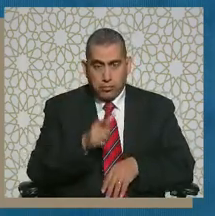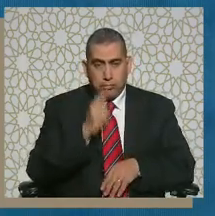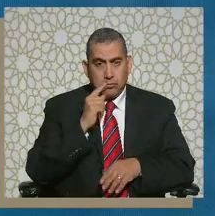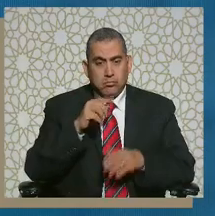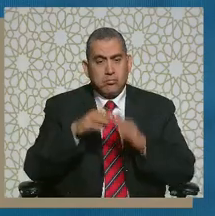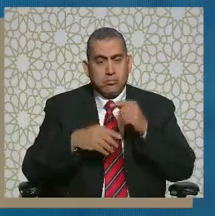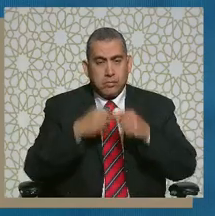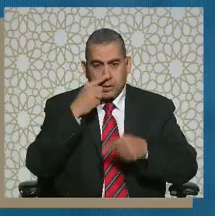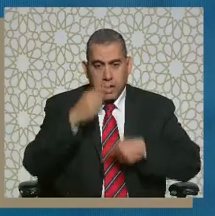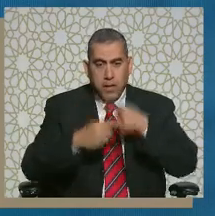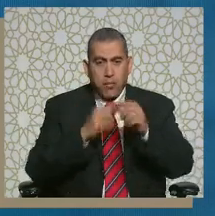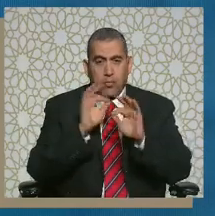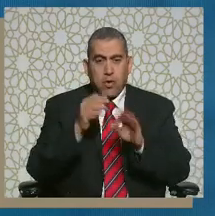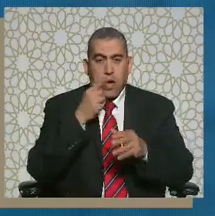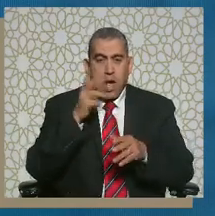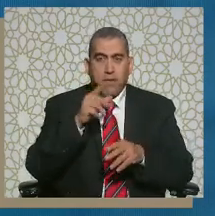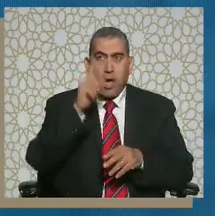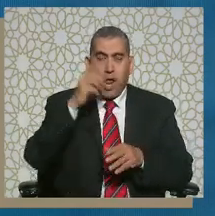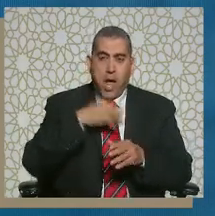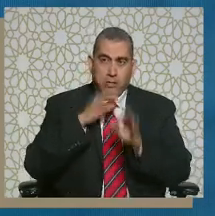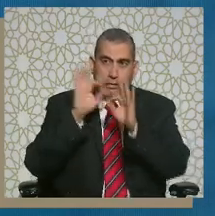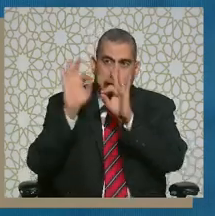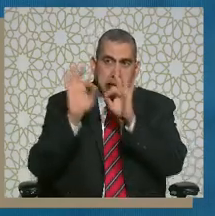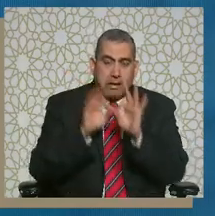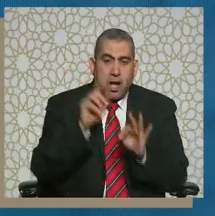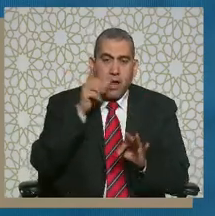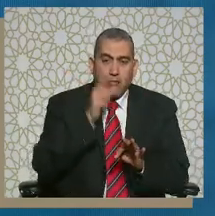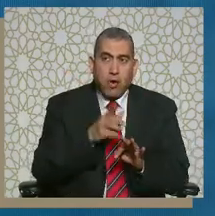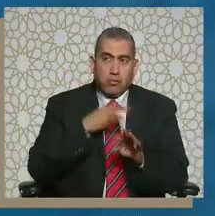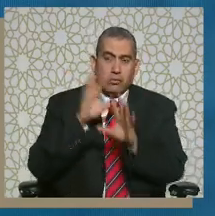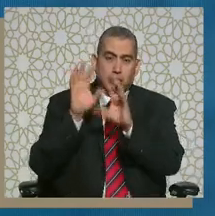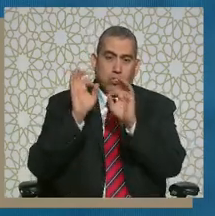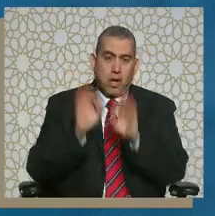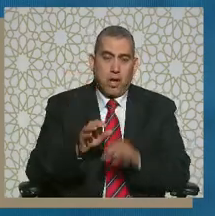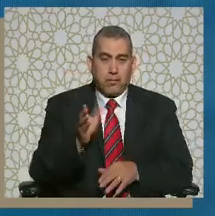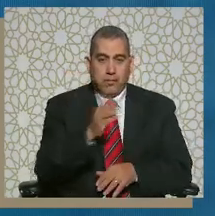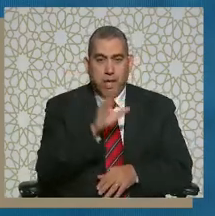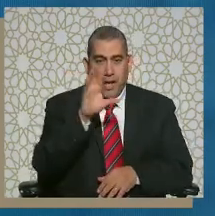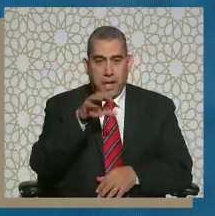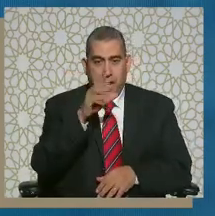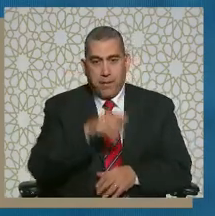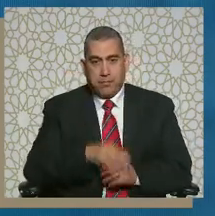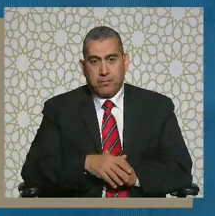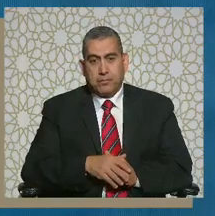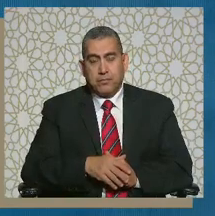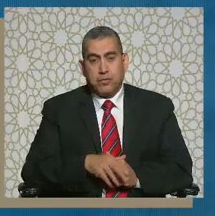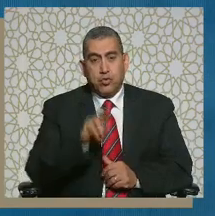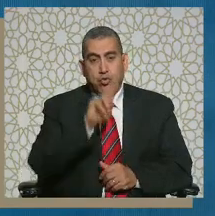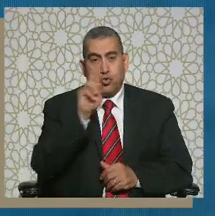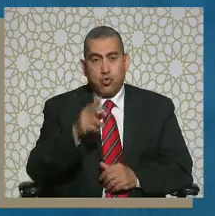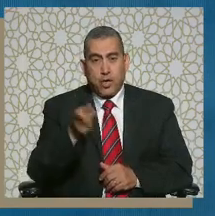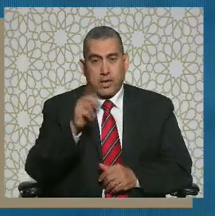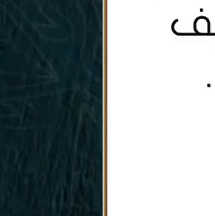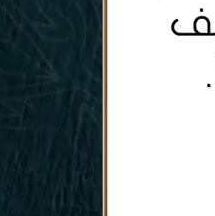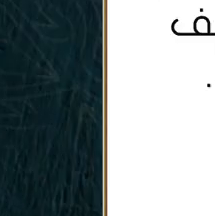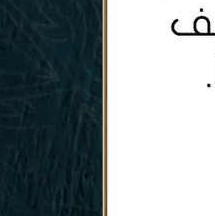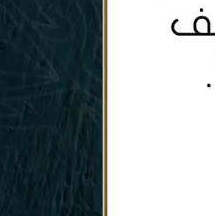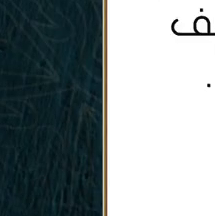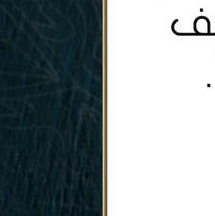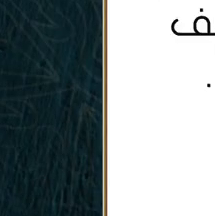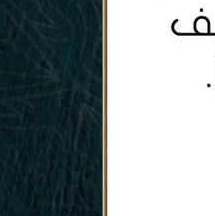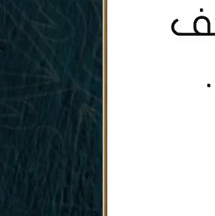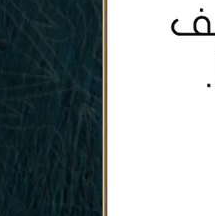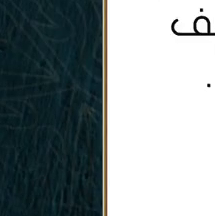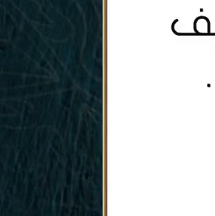بالكيف التي ارادها الله سبحانه وتعالى لها نعم السؤال اللي بعد كده بيقول ممكن اسال